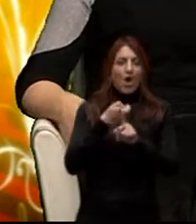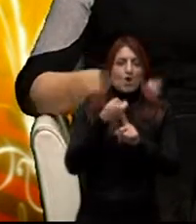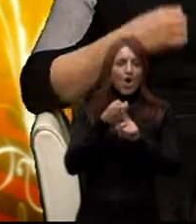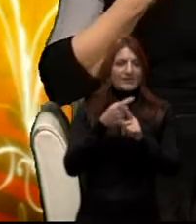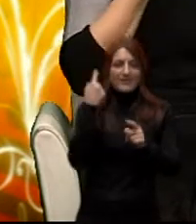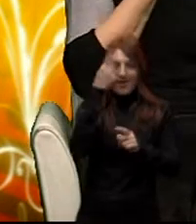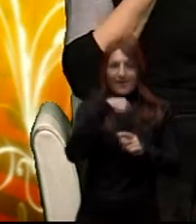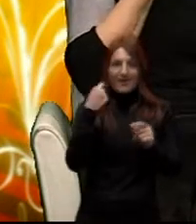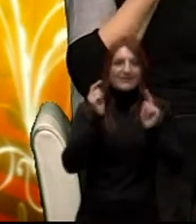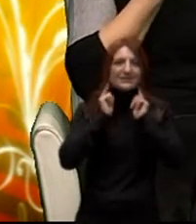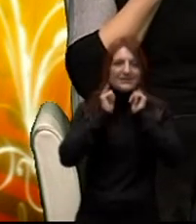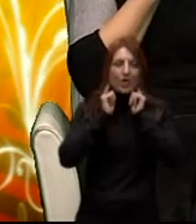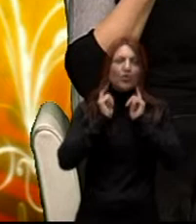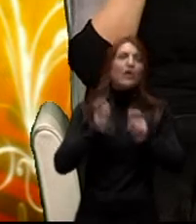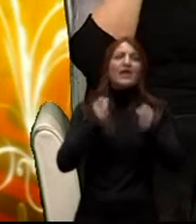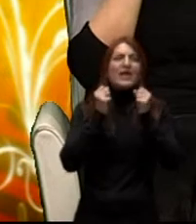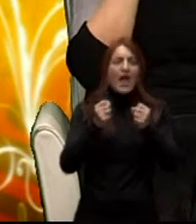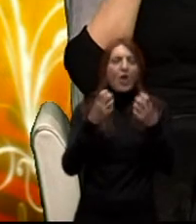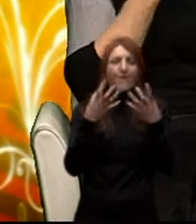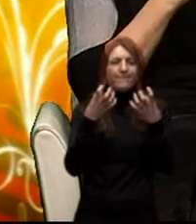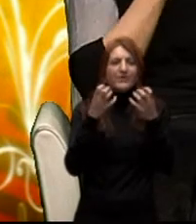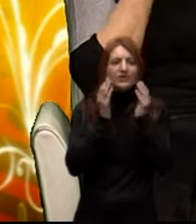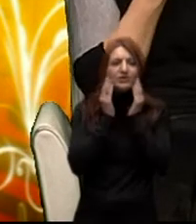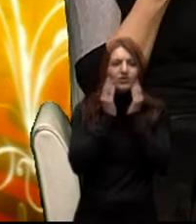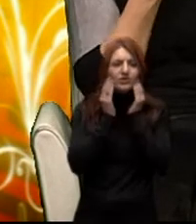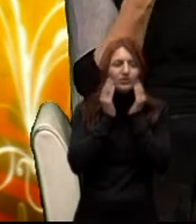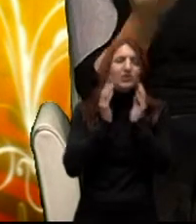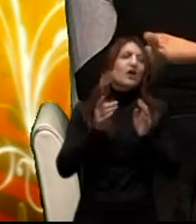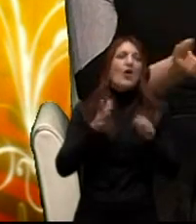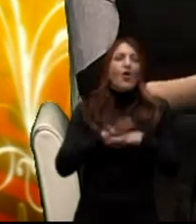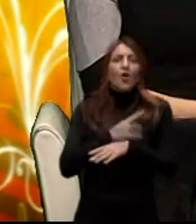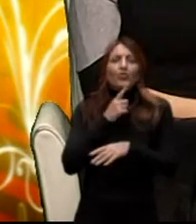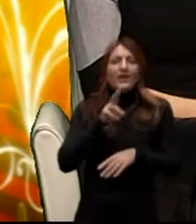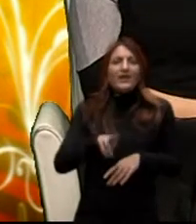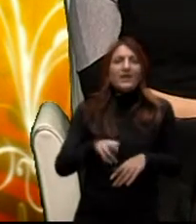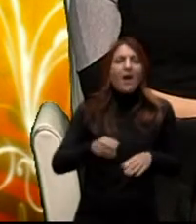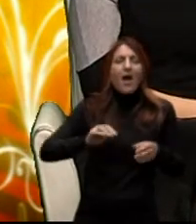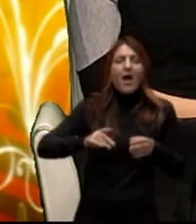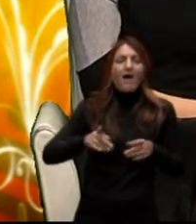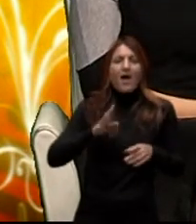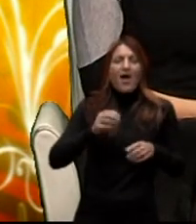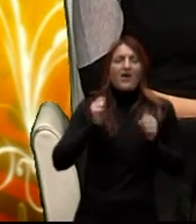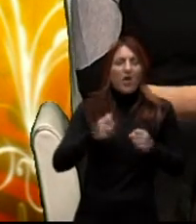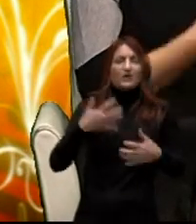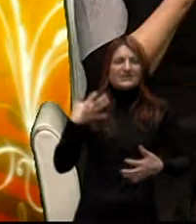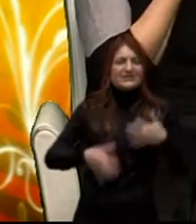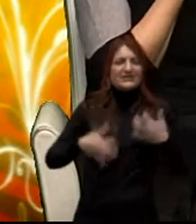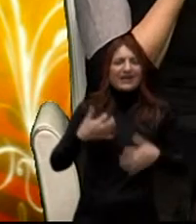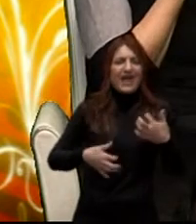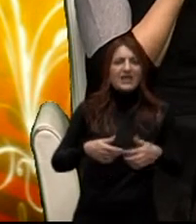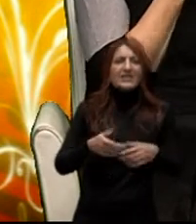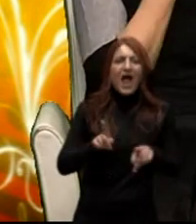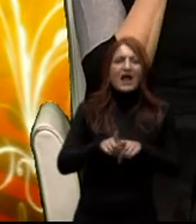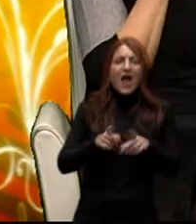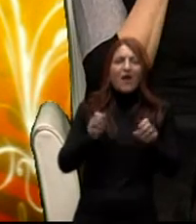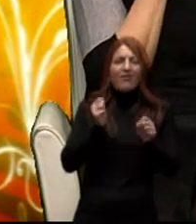je. Znači vrlo snažan mišić, maseter, temporalis. Znači osobe koje su pod stresom zapravo vrlo nesvjesno stišću